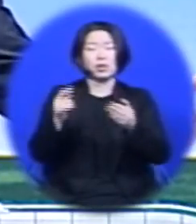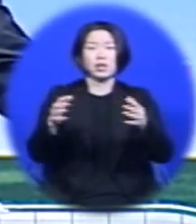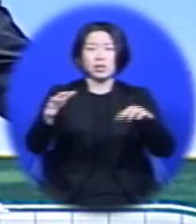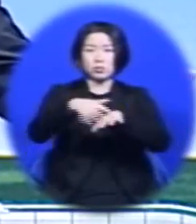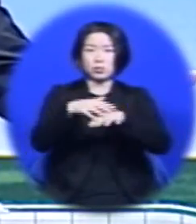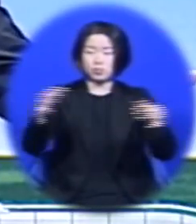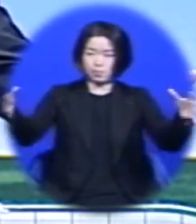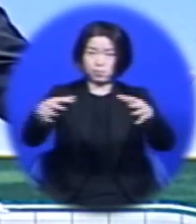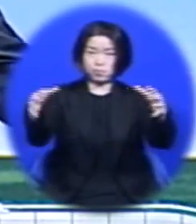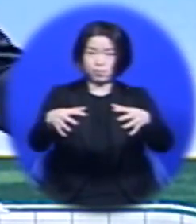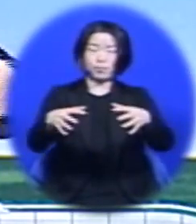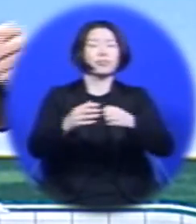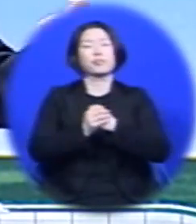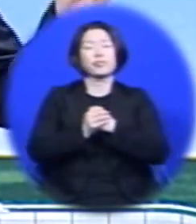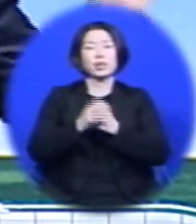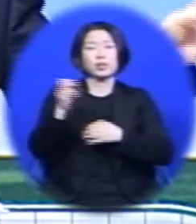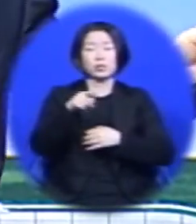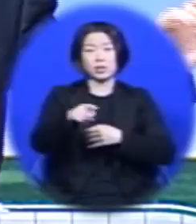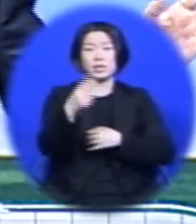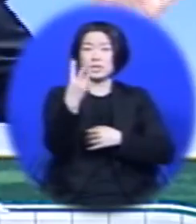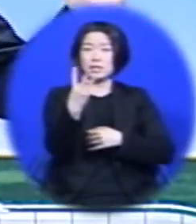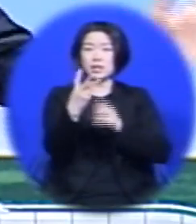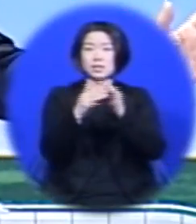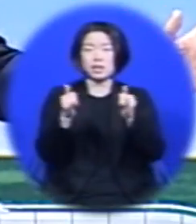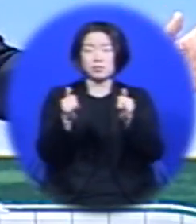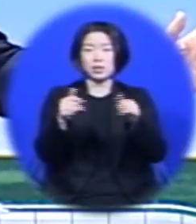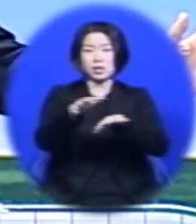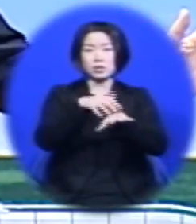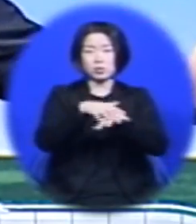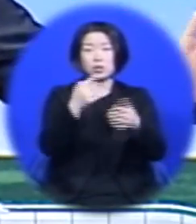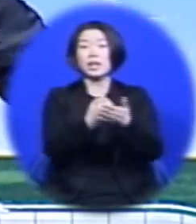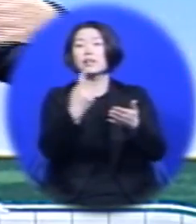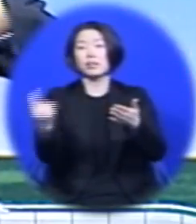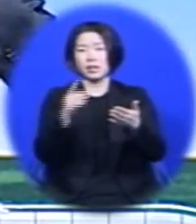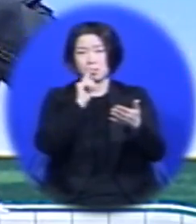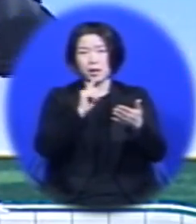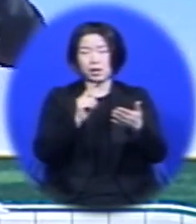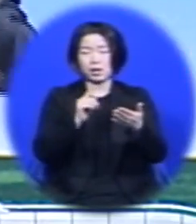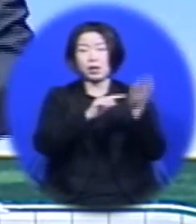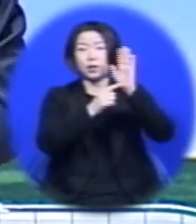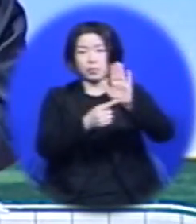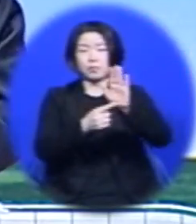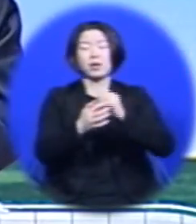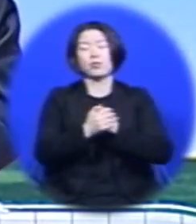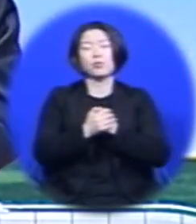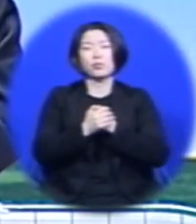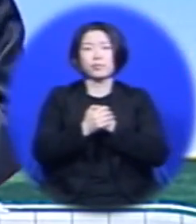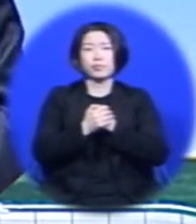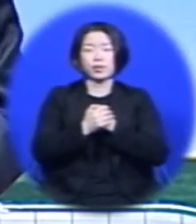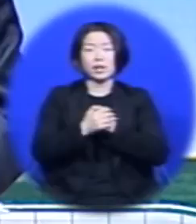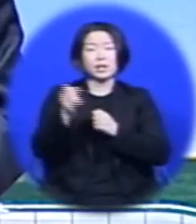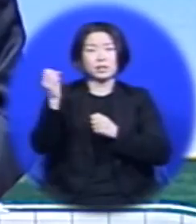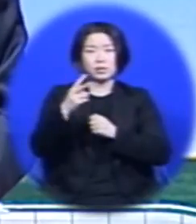모았습니다 그리고 이 세 사람이 우리 조직을 떠나겠다 고 했다 고 어 말을 하고는